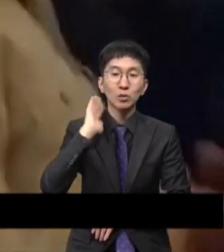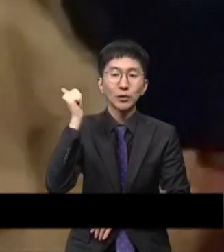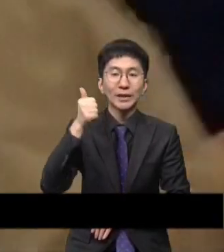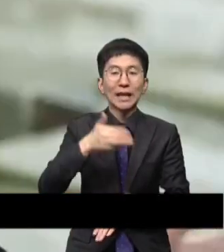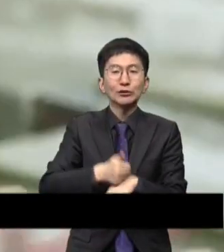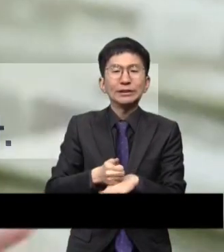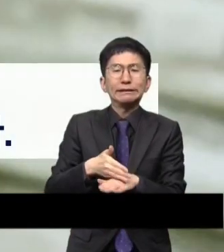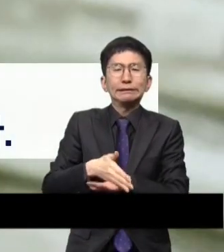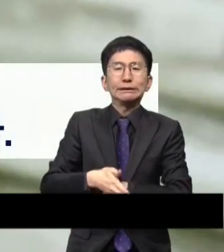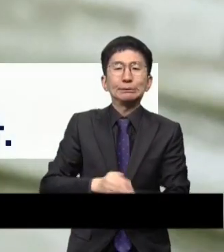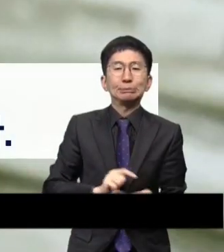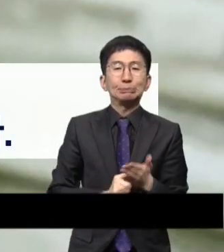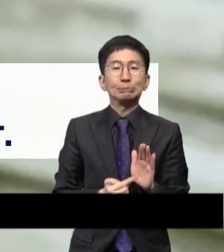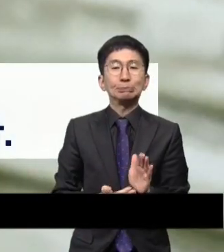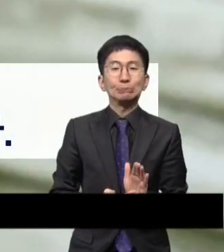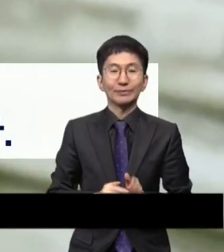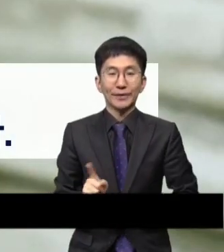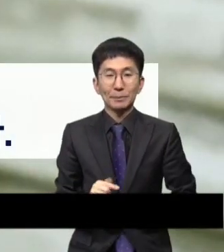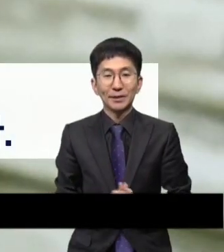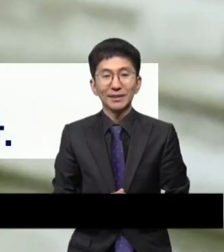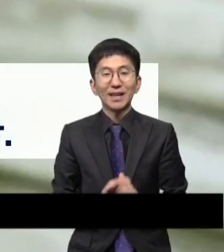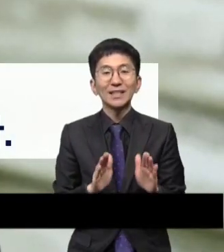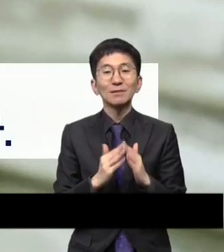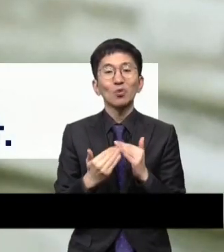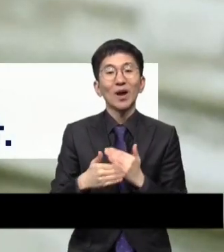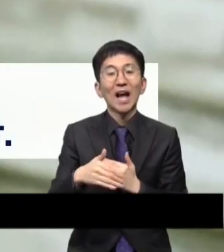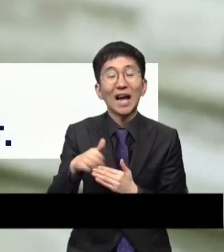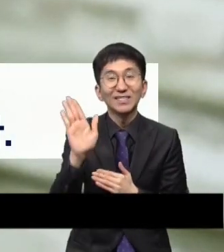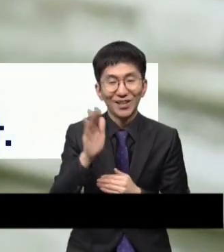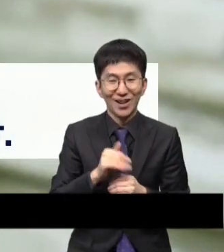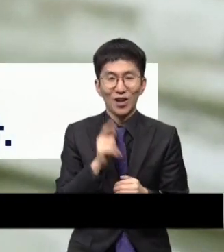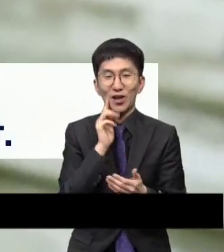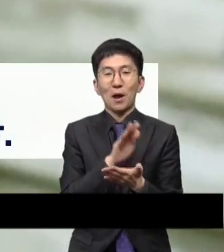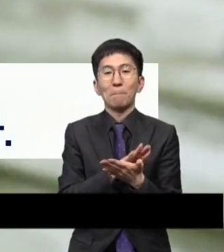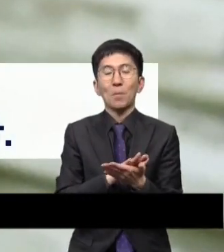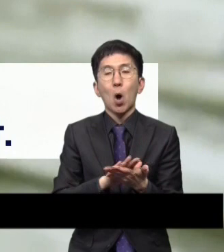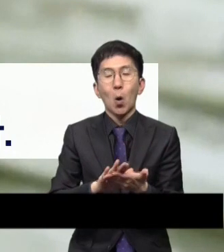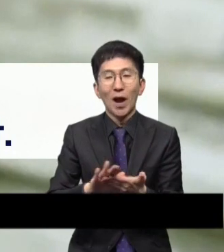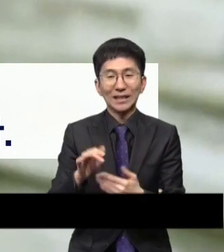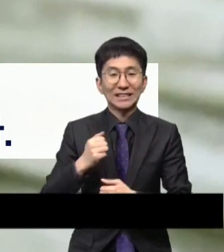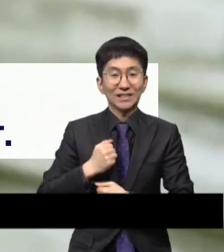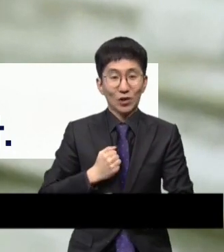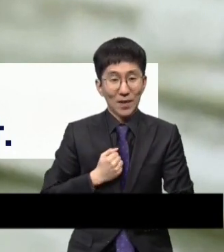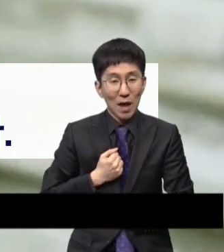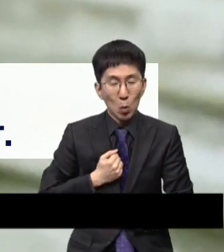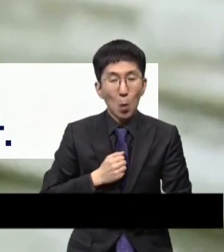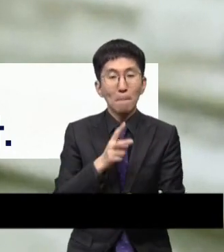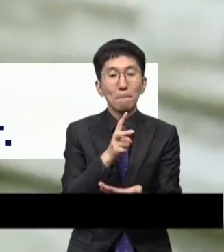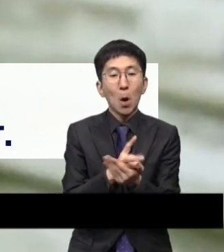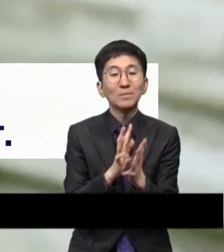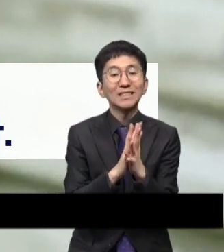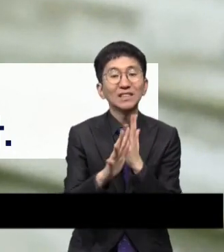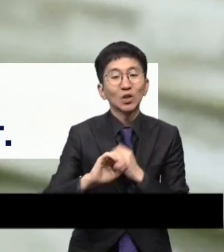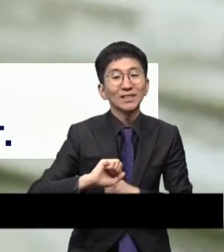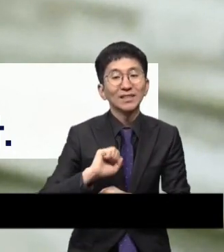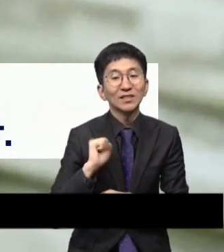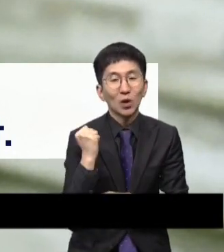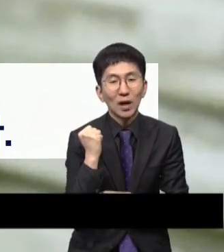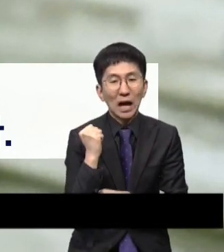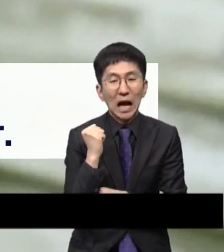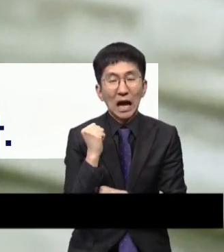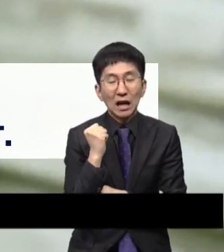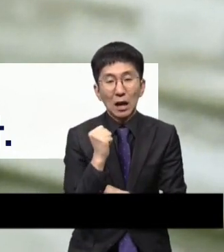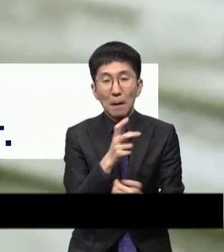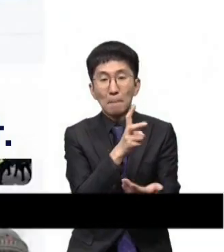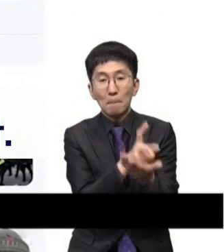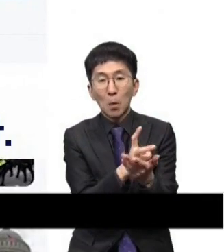have to go home now. We have to have peace. We have to have law and order. We have to respect our great people in